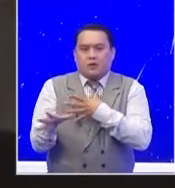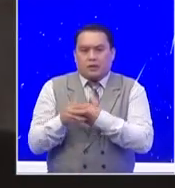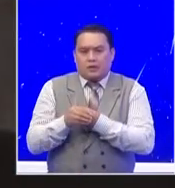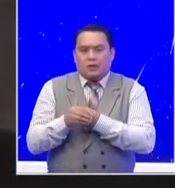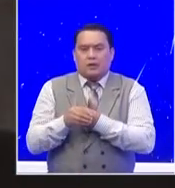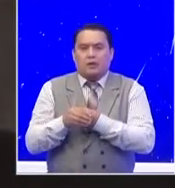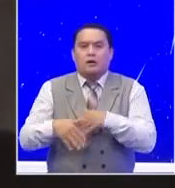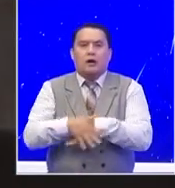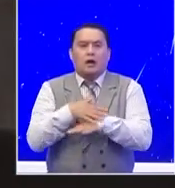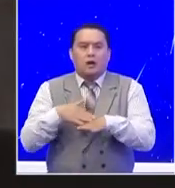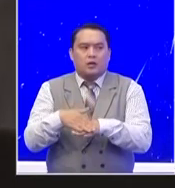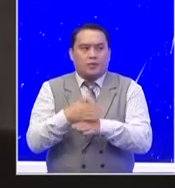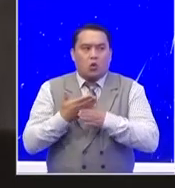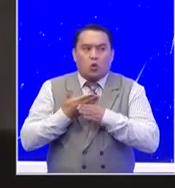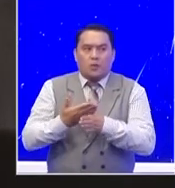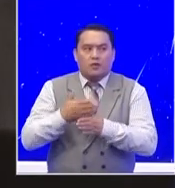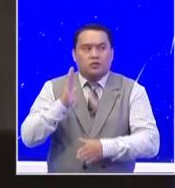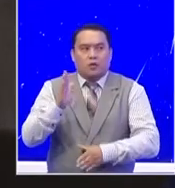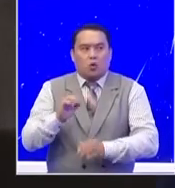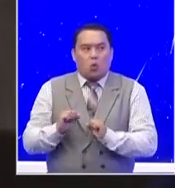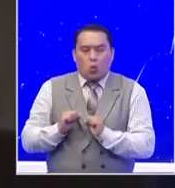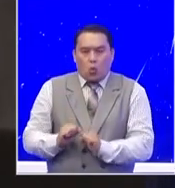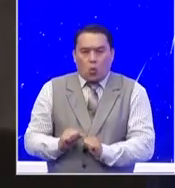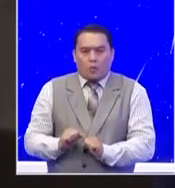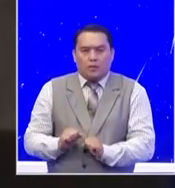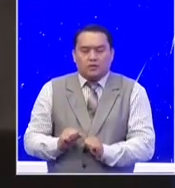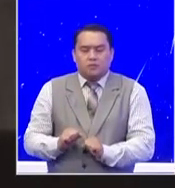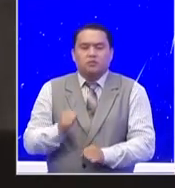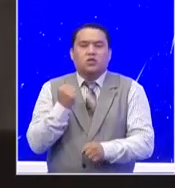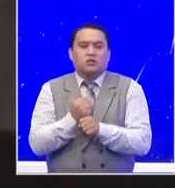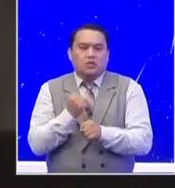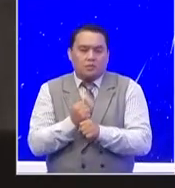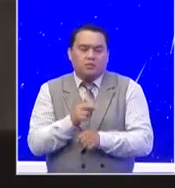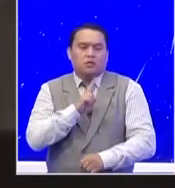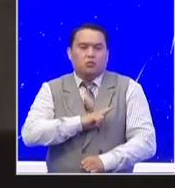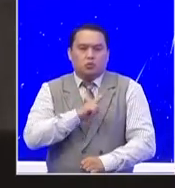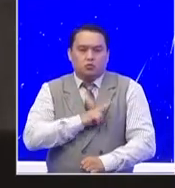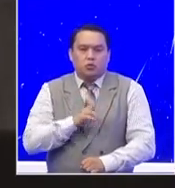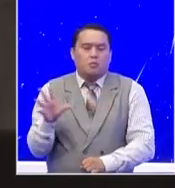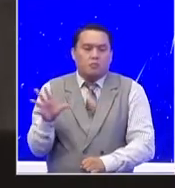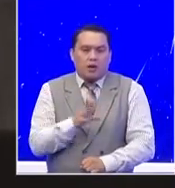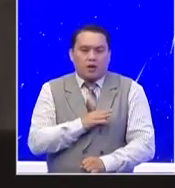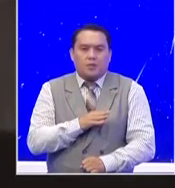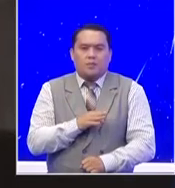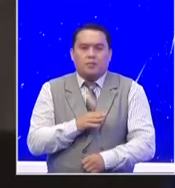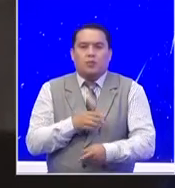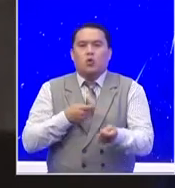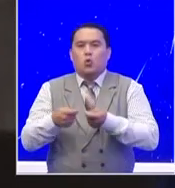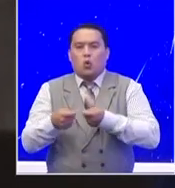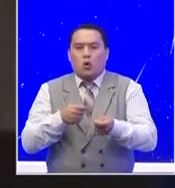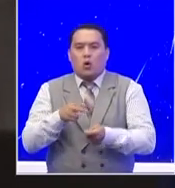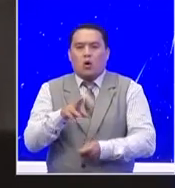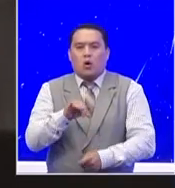халыққа көмек көрсетеміз, соларды қорғап қаламыз деп жүр. Соның алты қатарында Қайрат